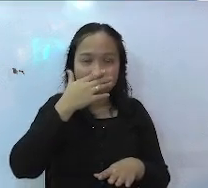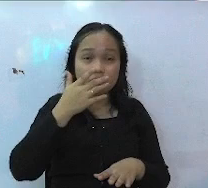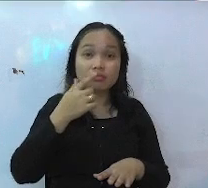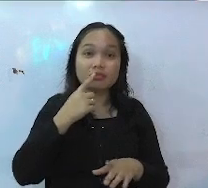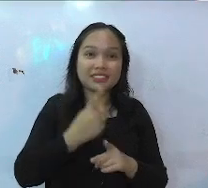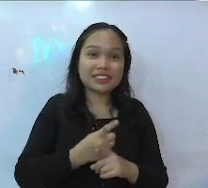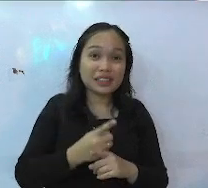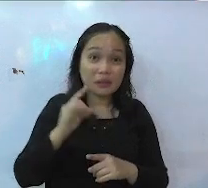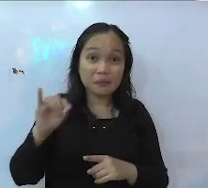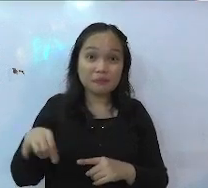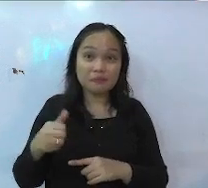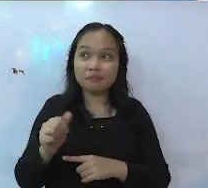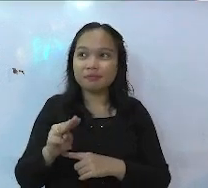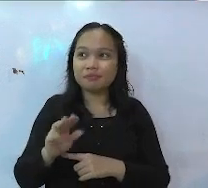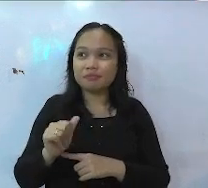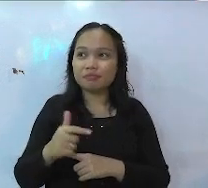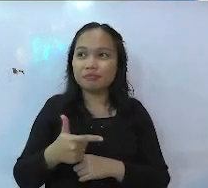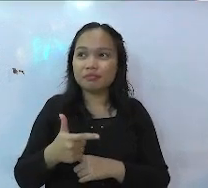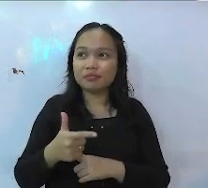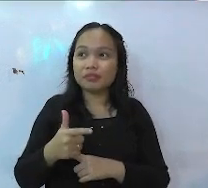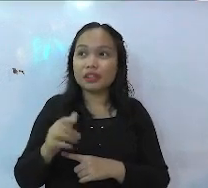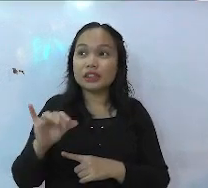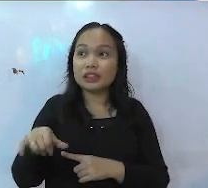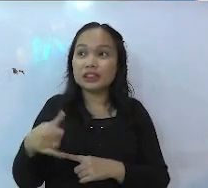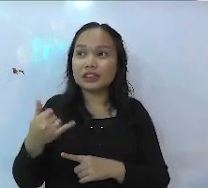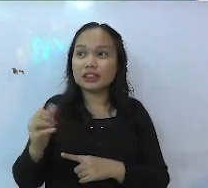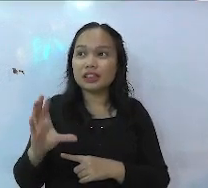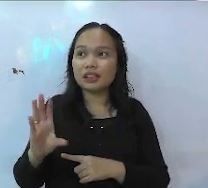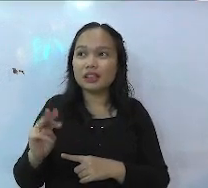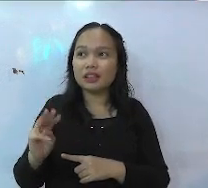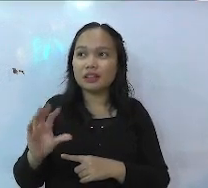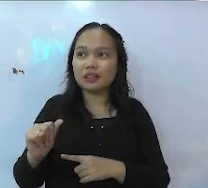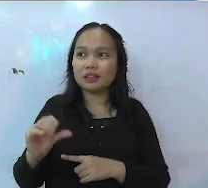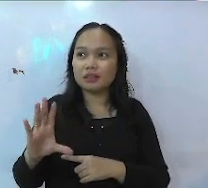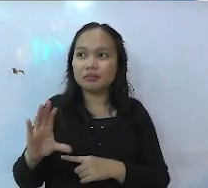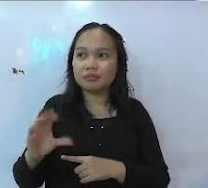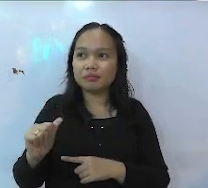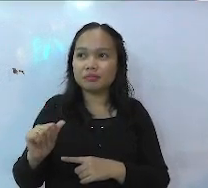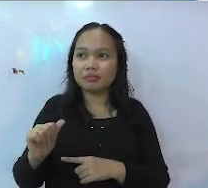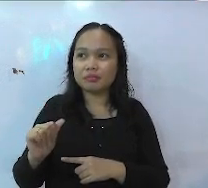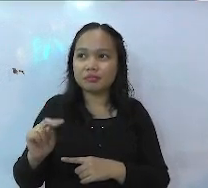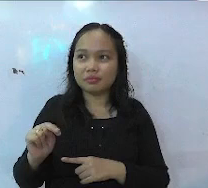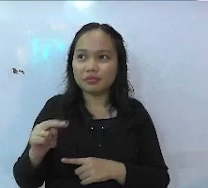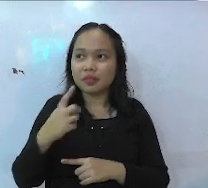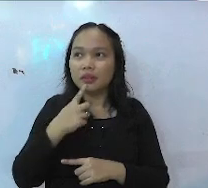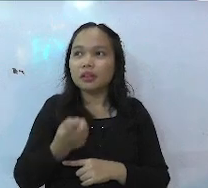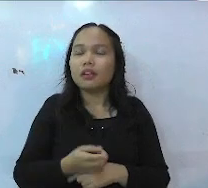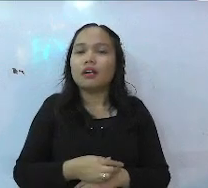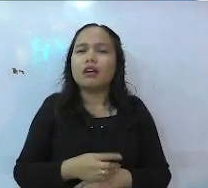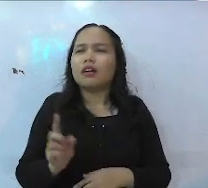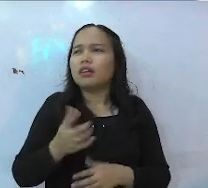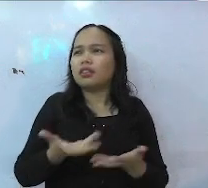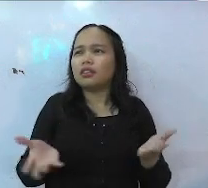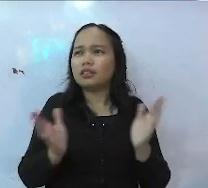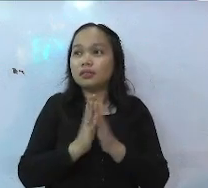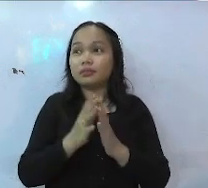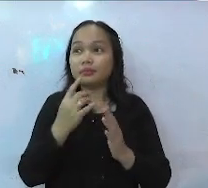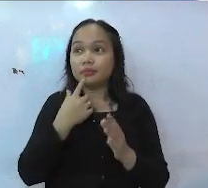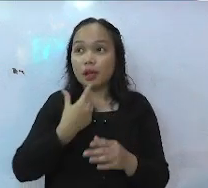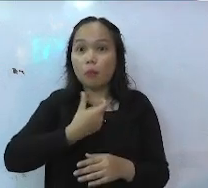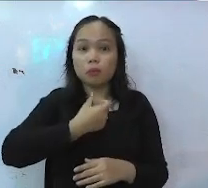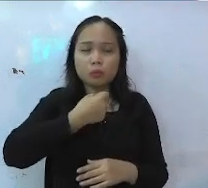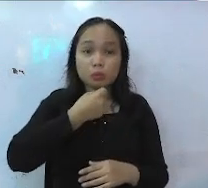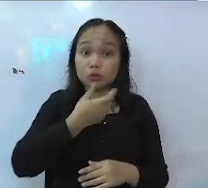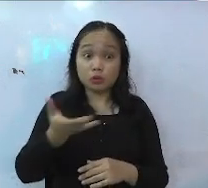kaagad jamican siya e ngayon sir o kaya yung ano na yun yung Ano na y ang tanong sa ano reporter